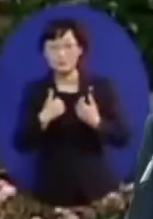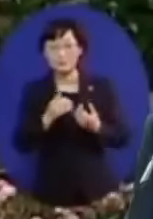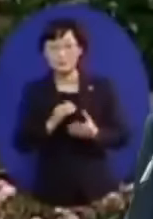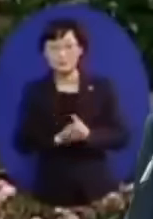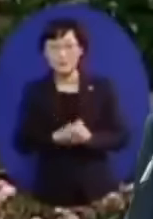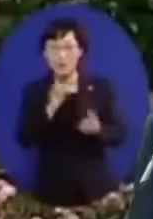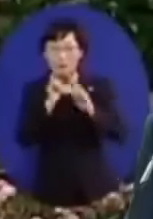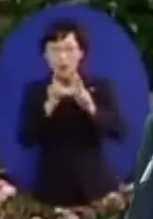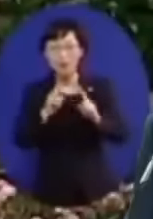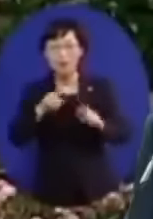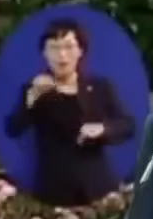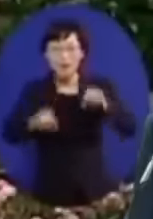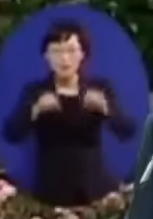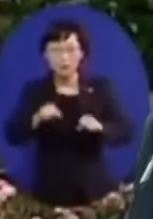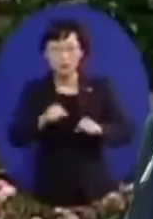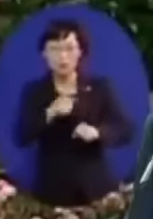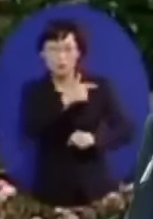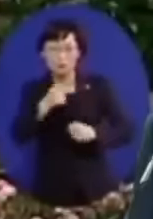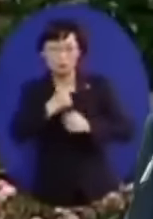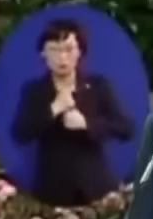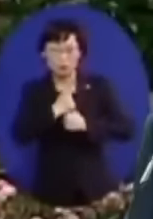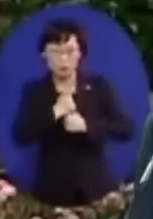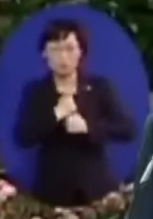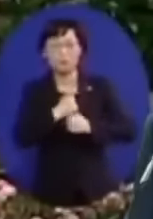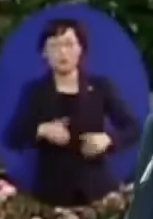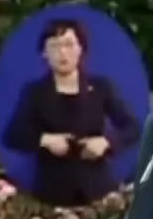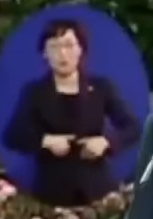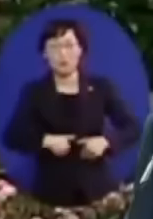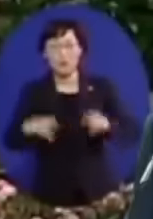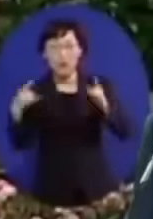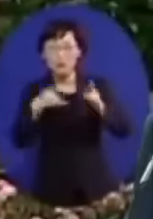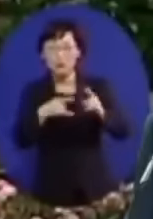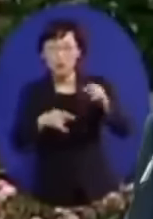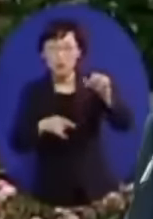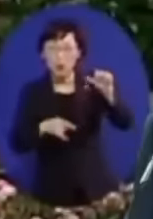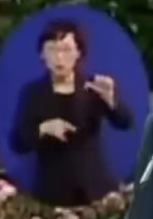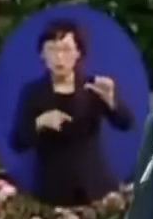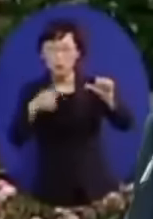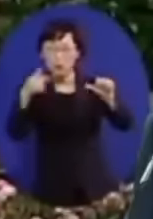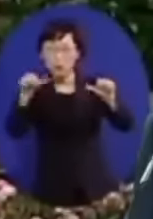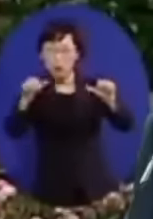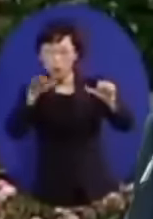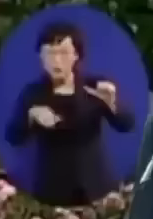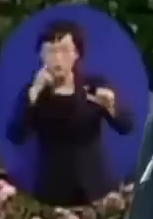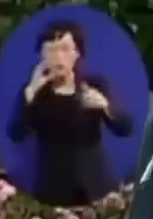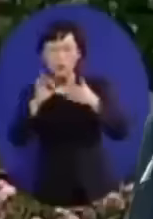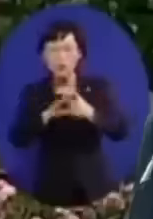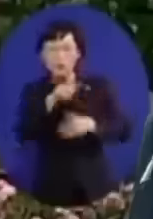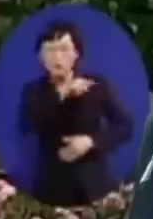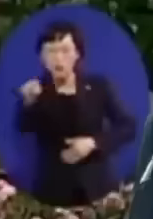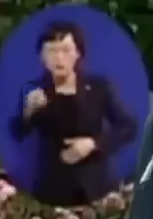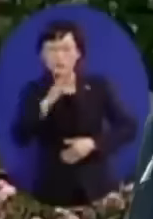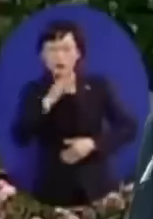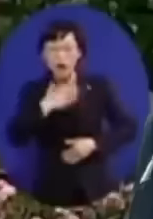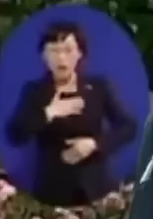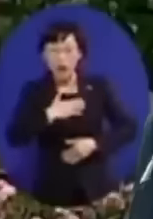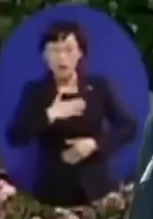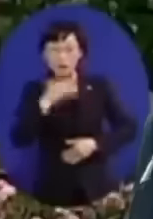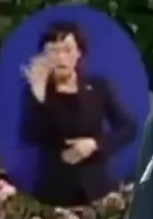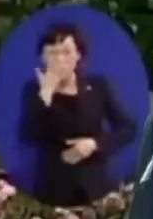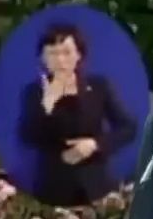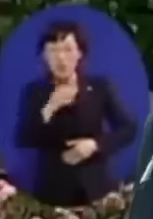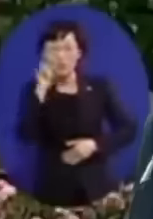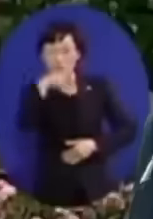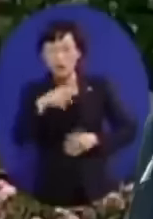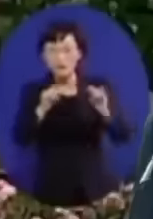우리 말과 행위에 굉장히 조심해야 됩니다. 에베소 5장 5절로 9절에 너희도 정녕 이것을 알거니와 음행하는 자나 더러운 자나 탐하는